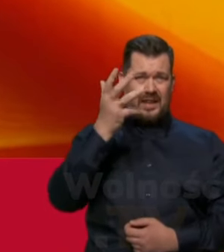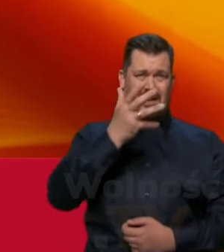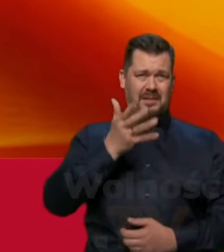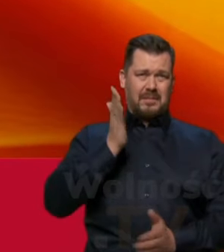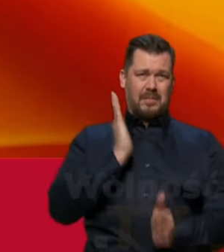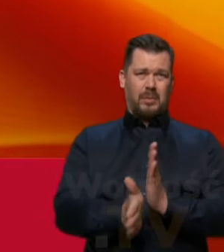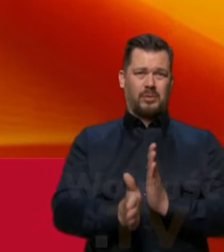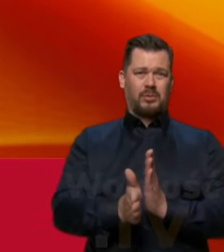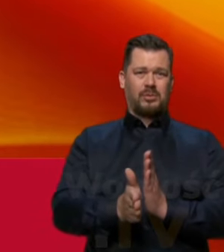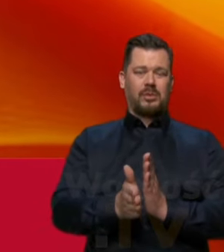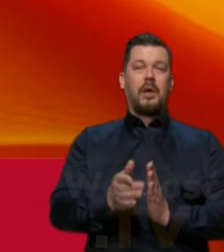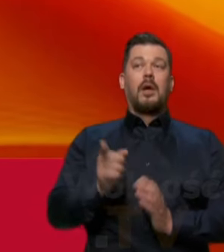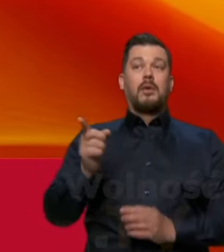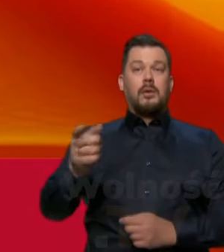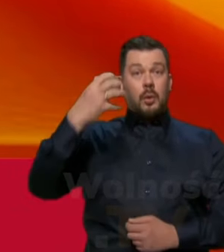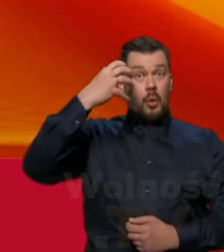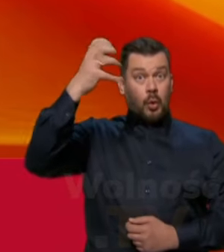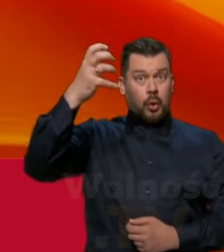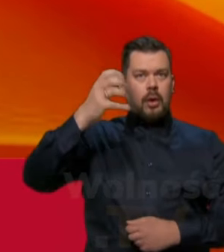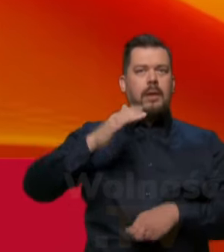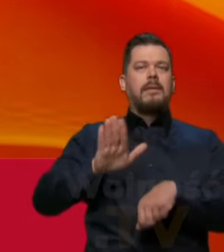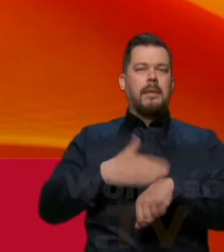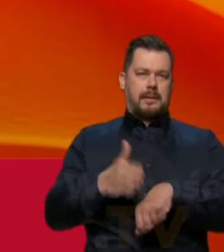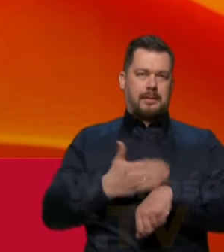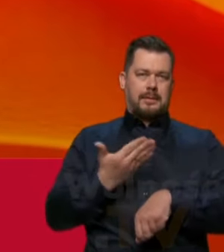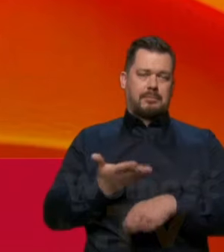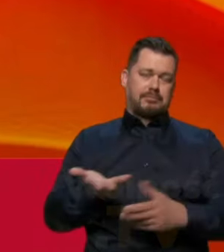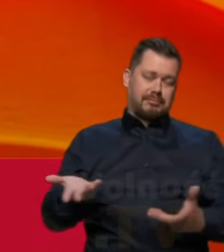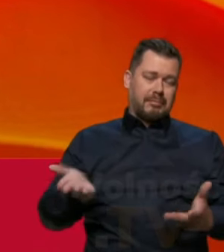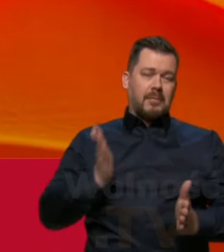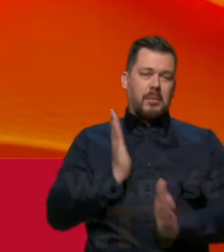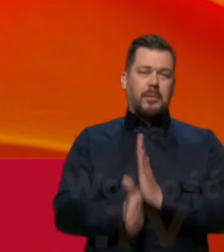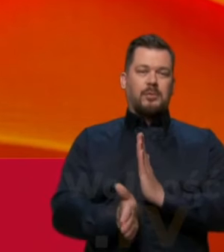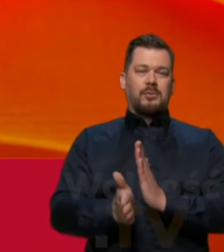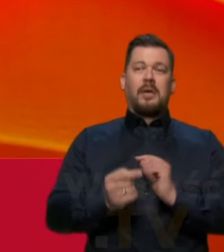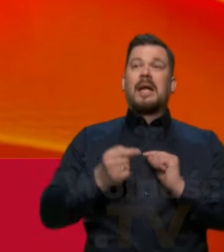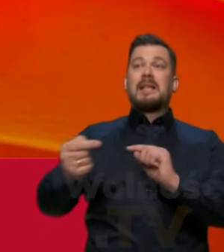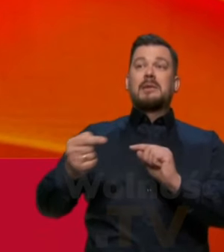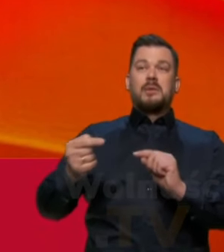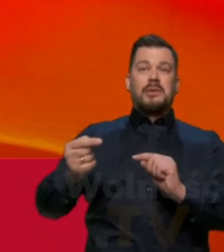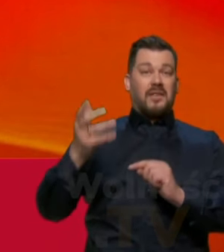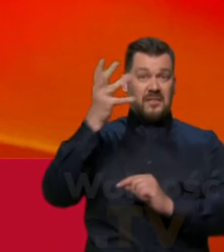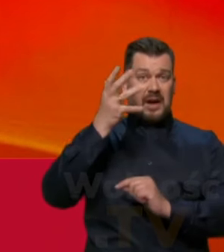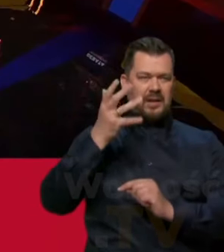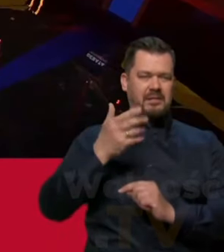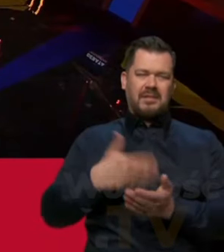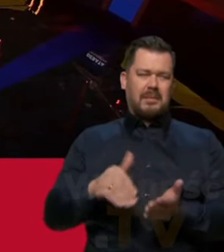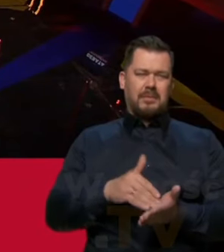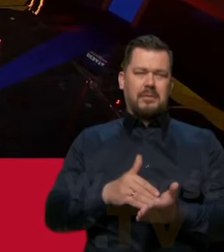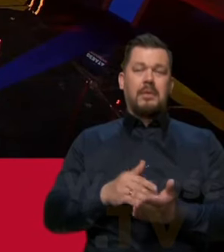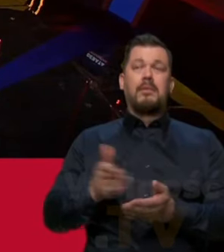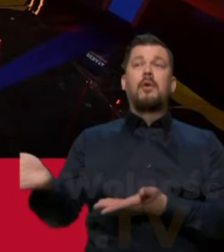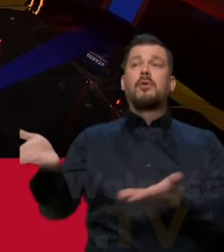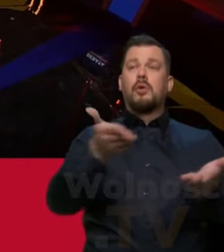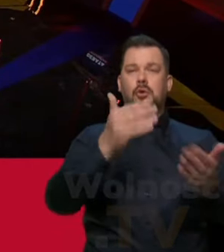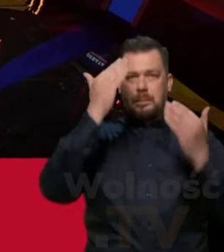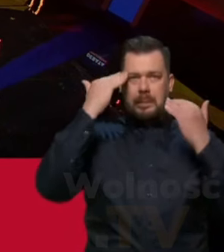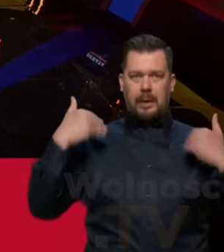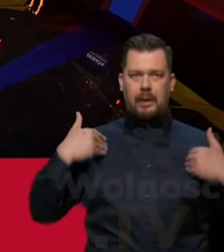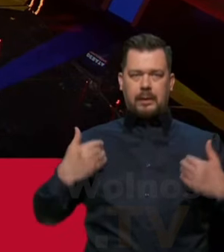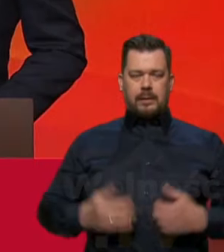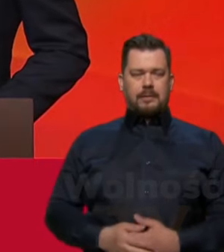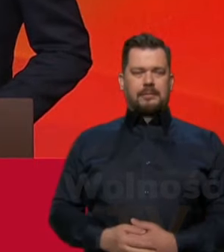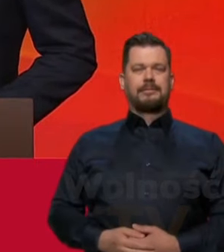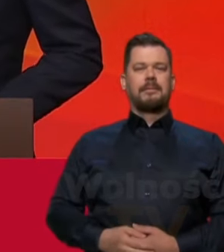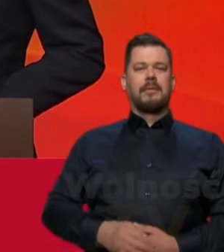i trzeba sobie powiedzieć jasno, król jest nagi. Z tymi ludźmi się nie dyskutuje, z wariatami się nie rozmawia. Do szpitala. Janusz